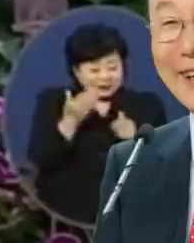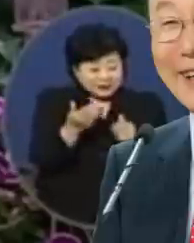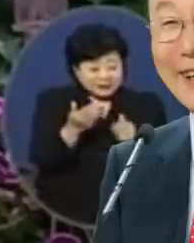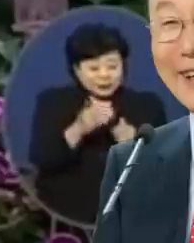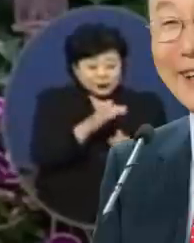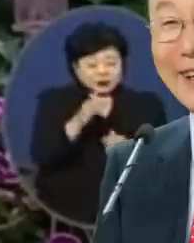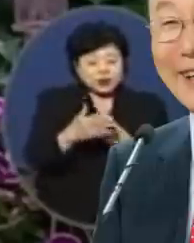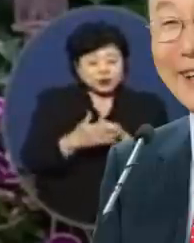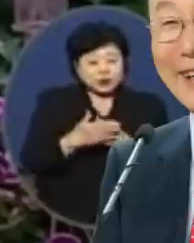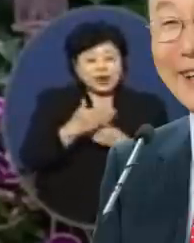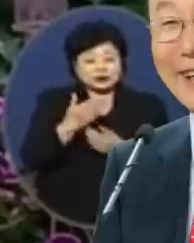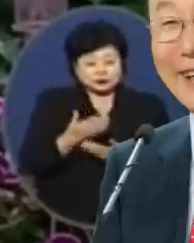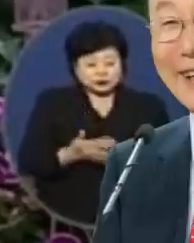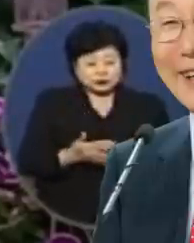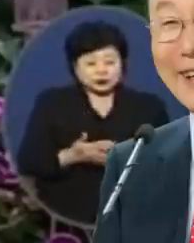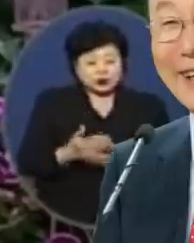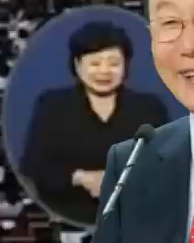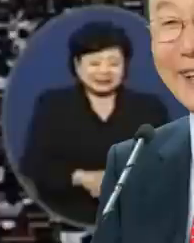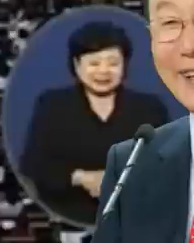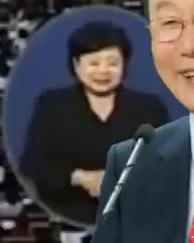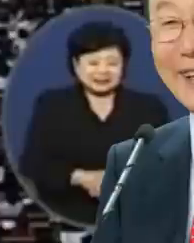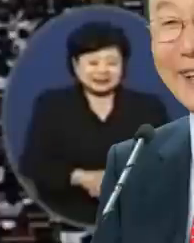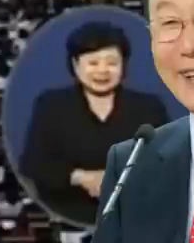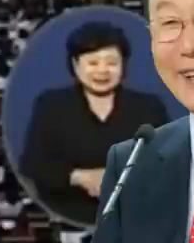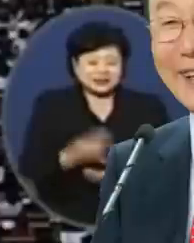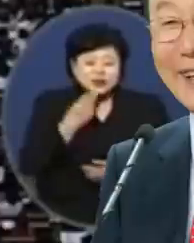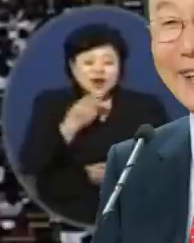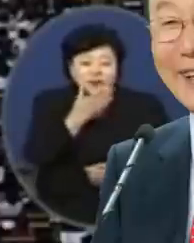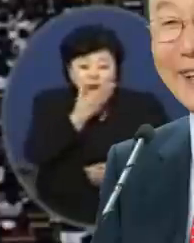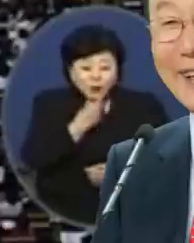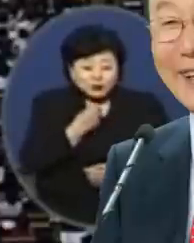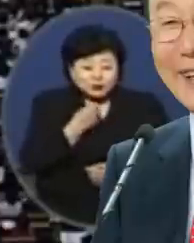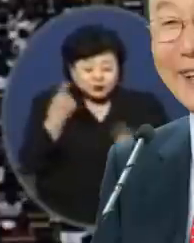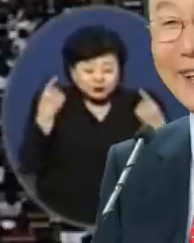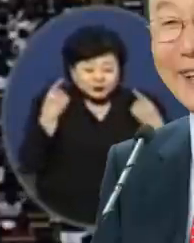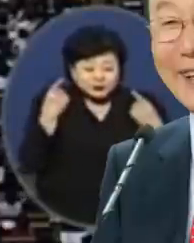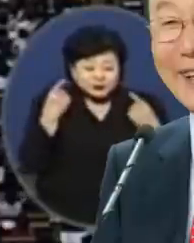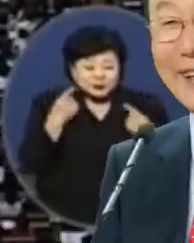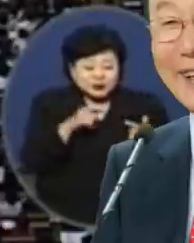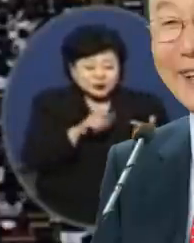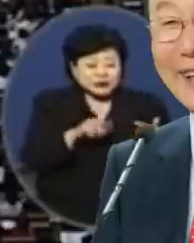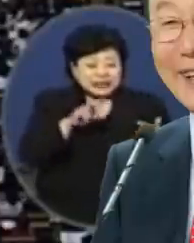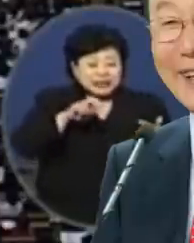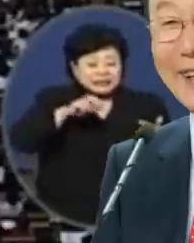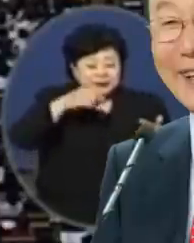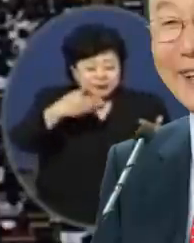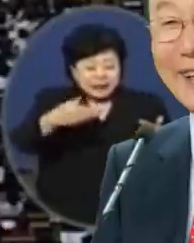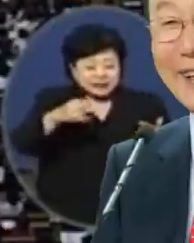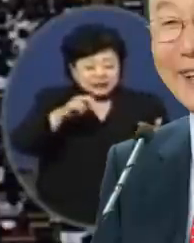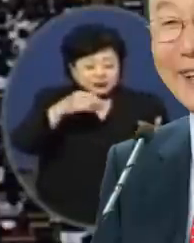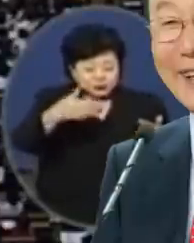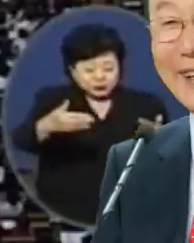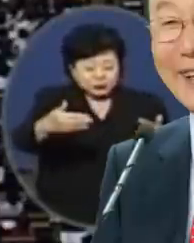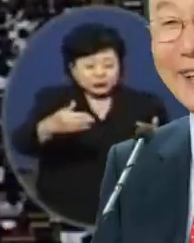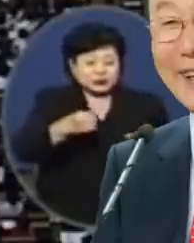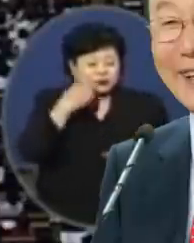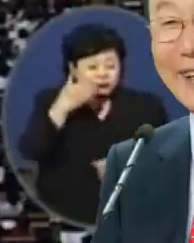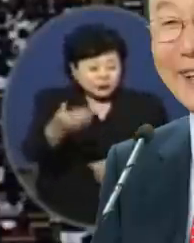하나님께서 우리를 도와주시고 붙들어주시는 것입니다. 요한복음 6장 28절로 29절에 보면 그들이